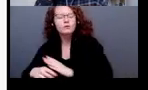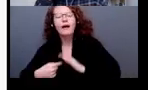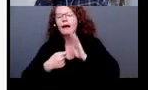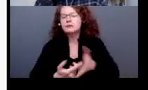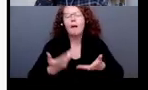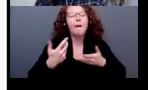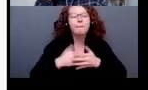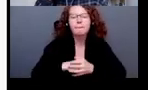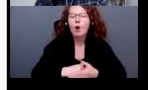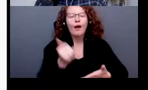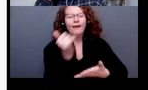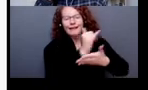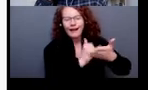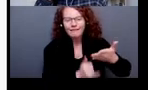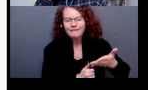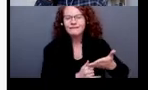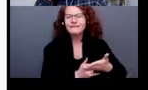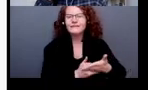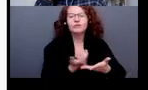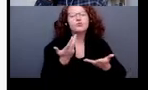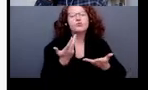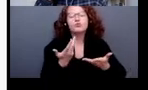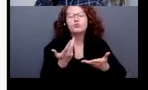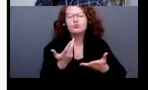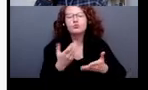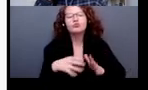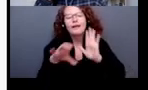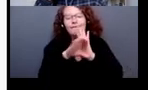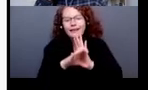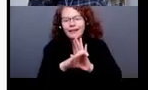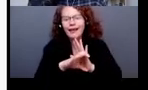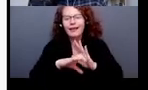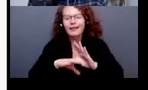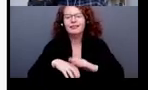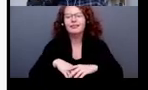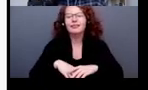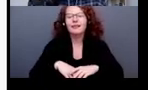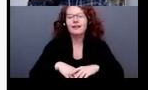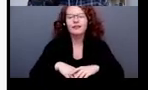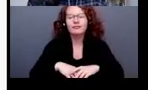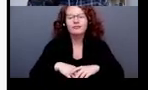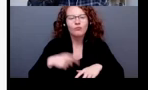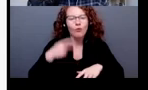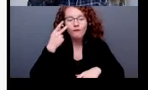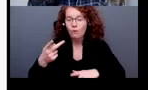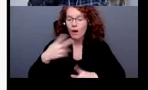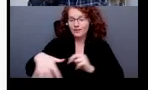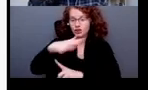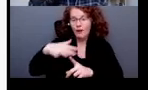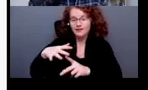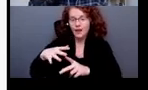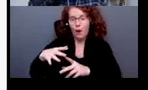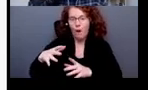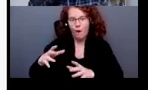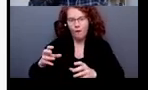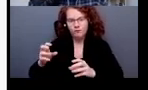soit des vignettes, on dit, ethnographiques, hein, c'est-à-dire des extraits de situations qui ont été vues sur le terrain et